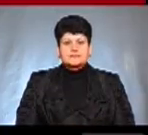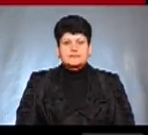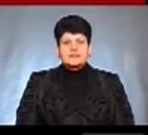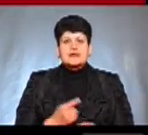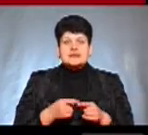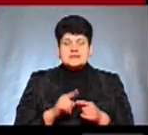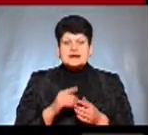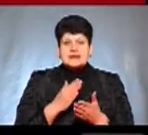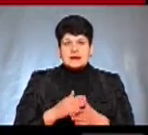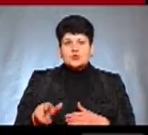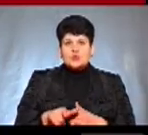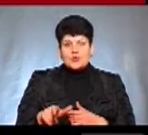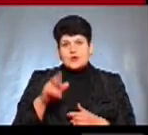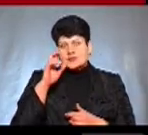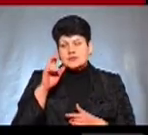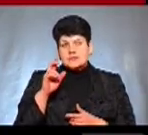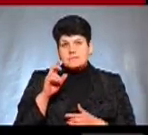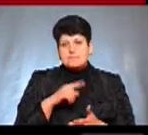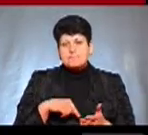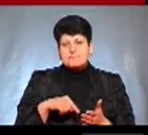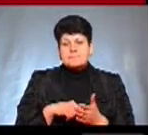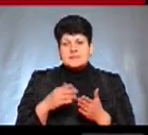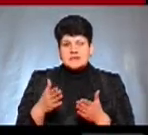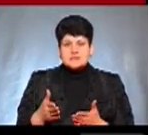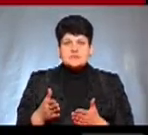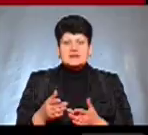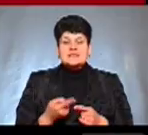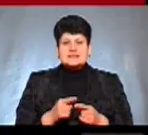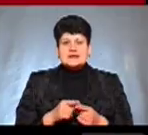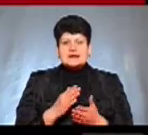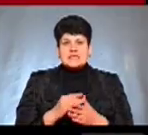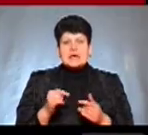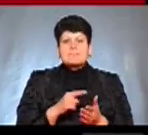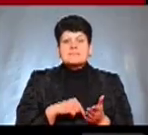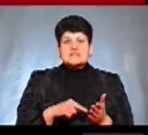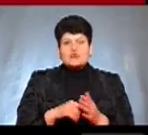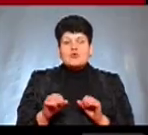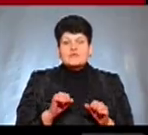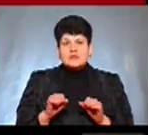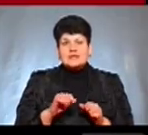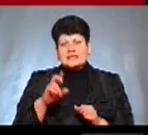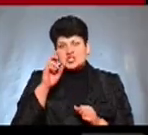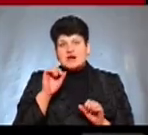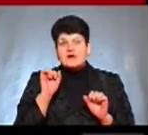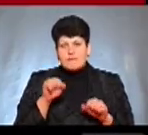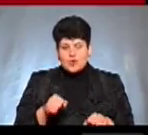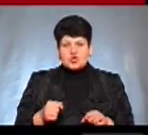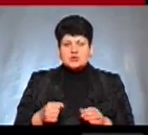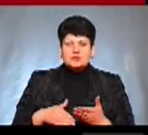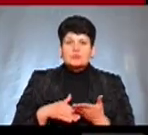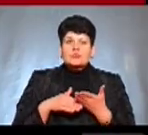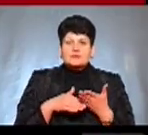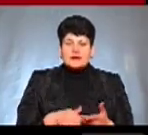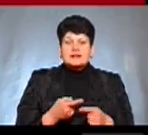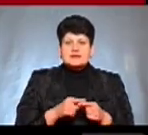дорога комунальна, це є міст Великогаївський, це є міської влади. Держава може долучитися, але це